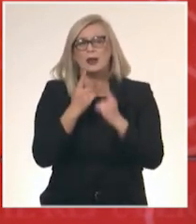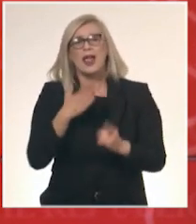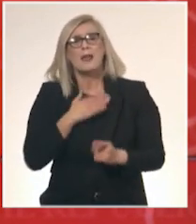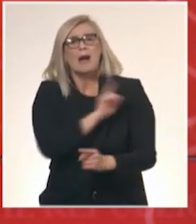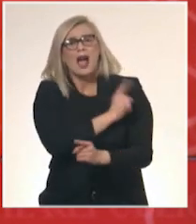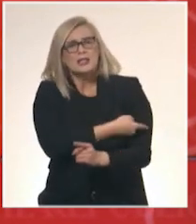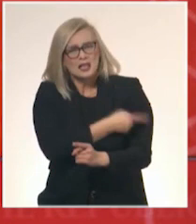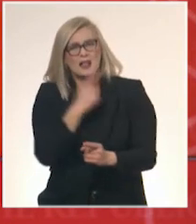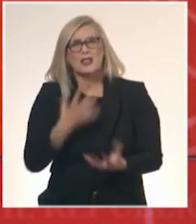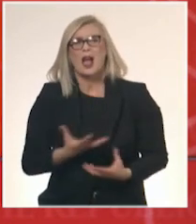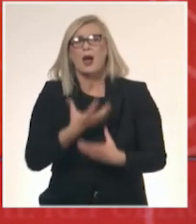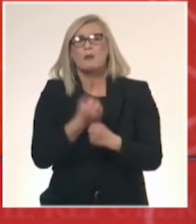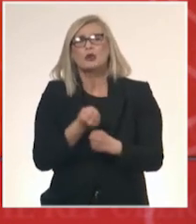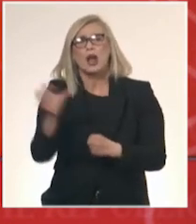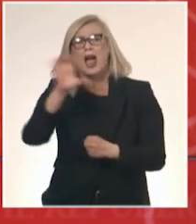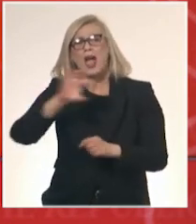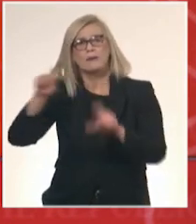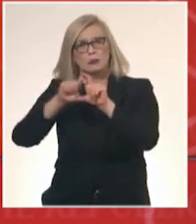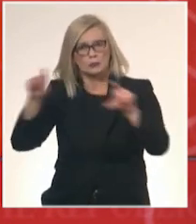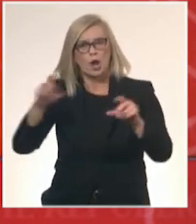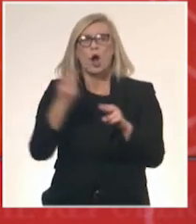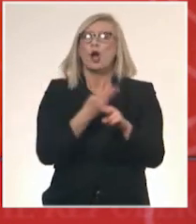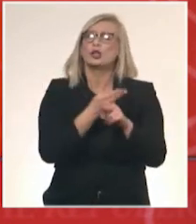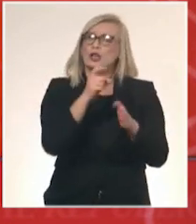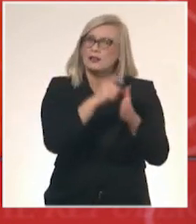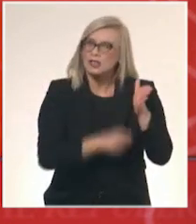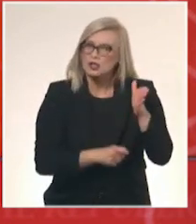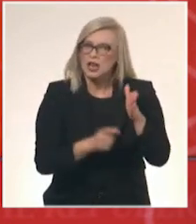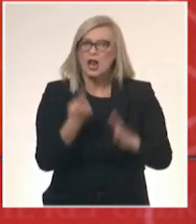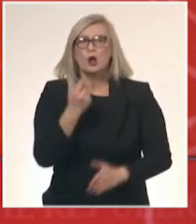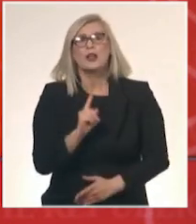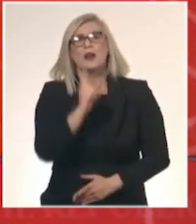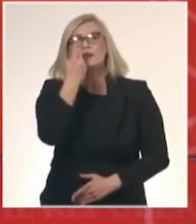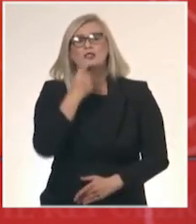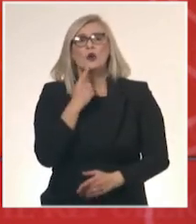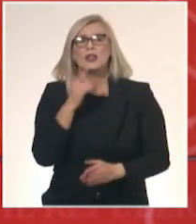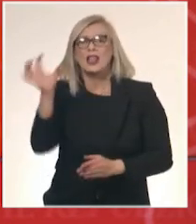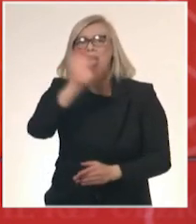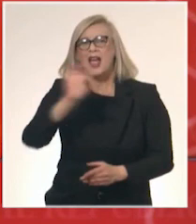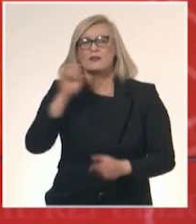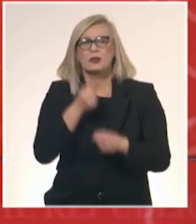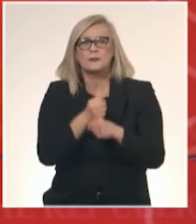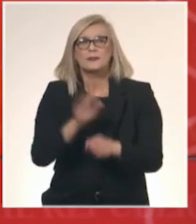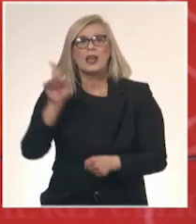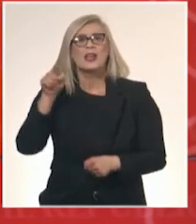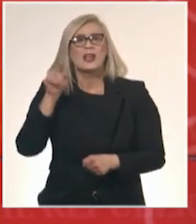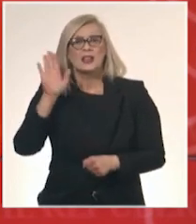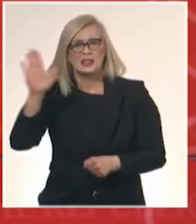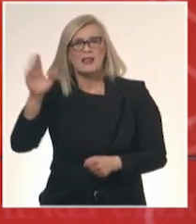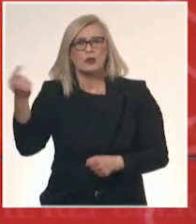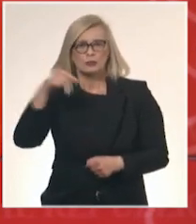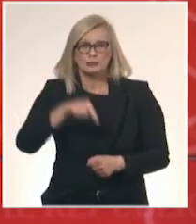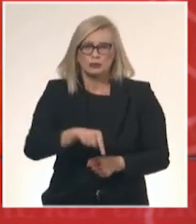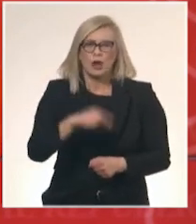Имаме силна подршка од европските институции, од државите членки, од високите европски представници. Нивното присуство кај нас